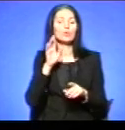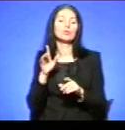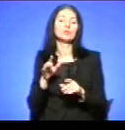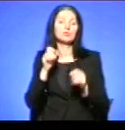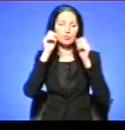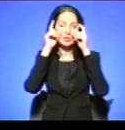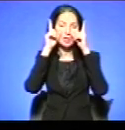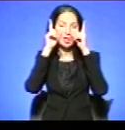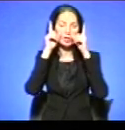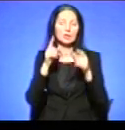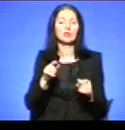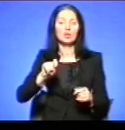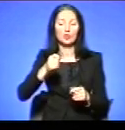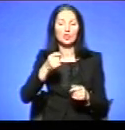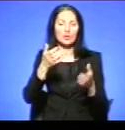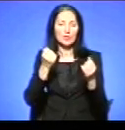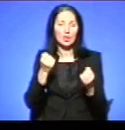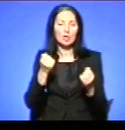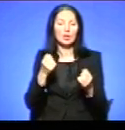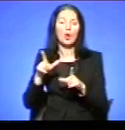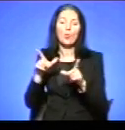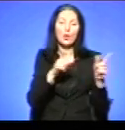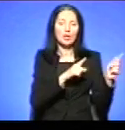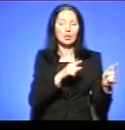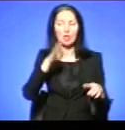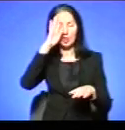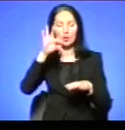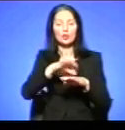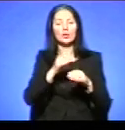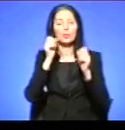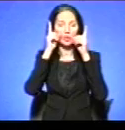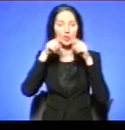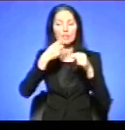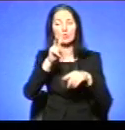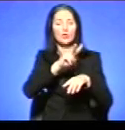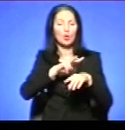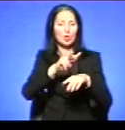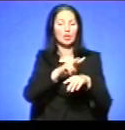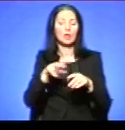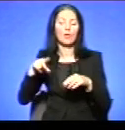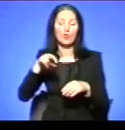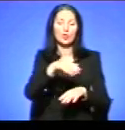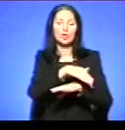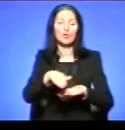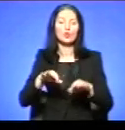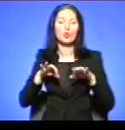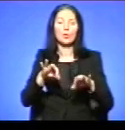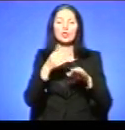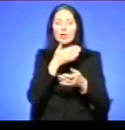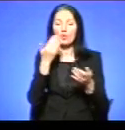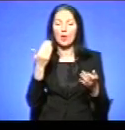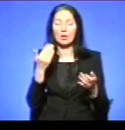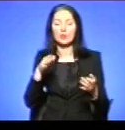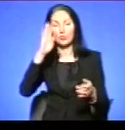поїхала. Автомобіль поїхав. Так, чоловік просинається через 2 години, виходить до автомобіля, автомобіля немає. Падаючи в